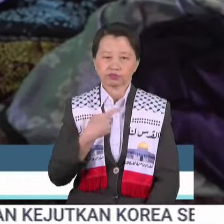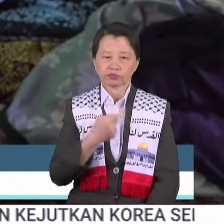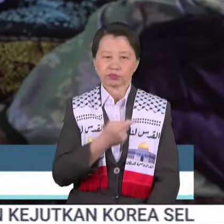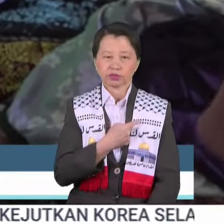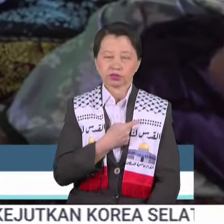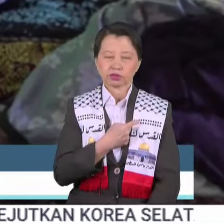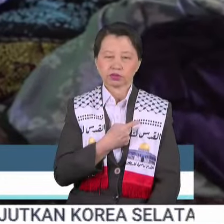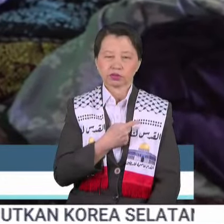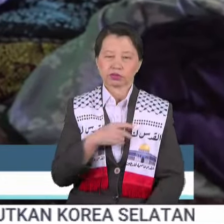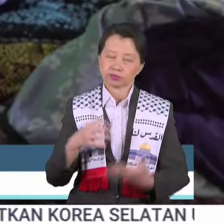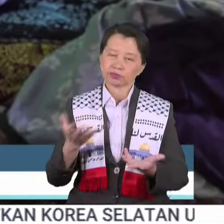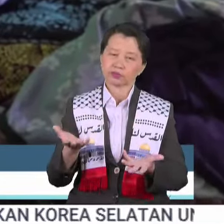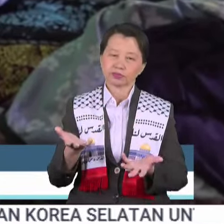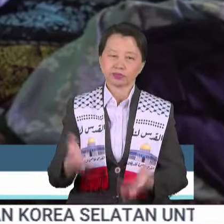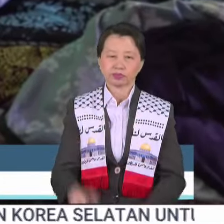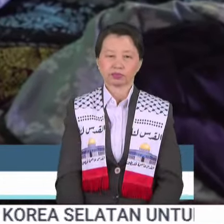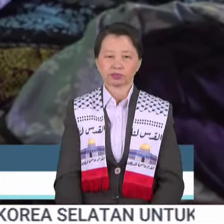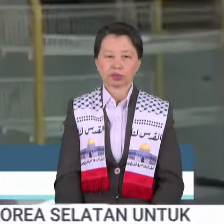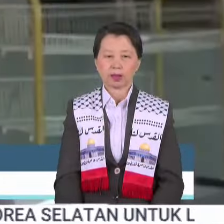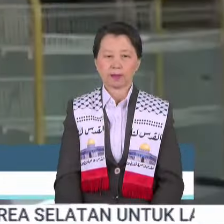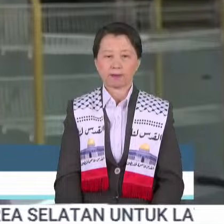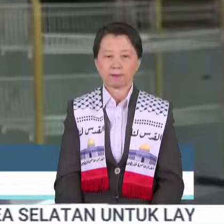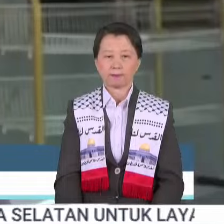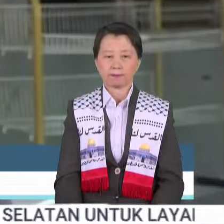boleh luah lah.